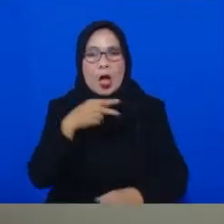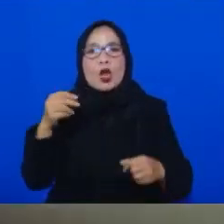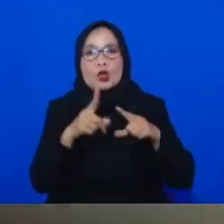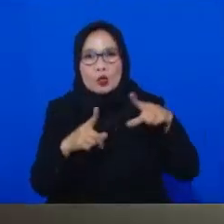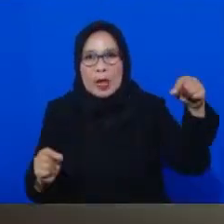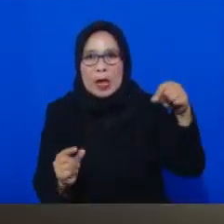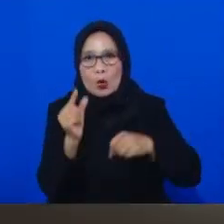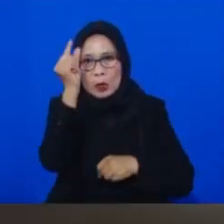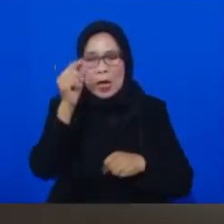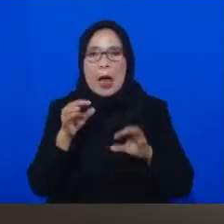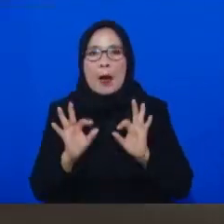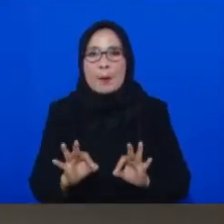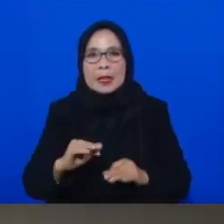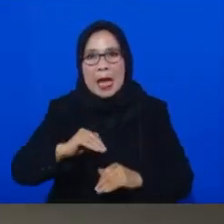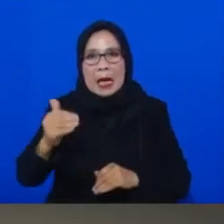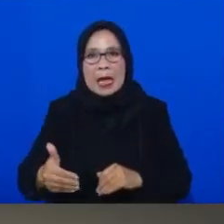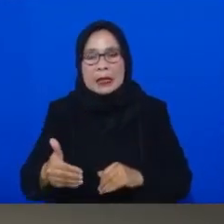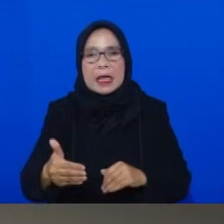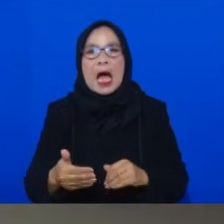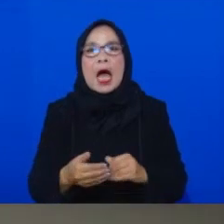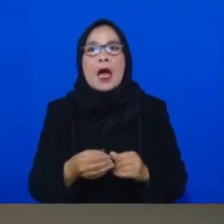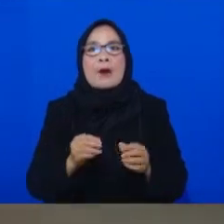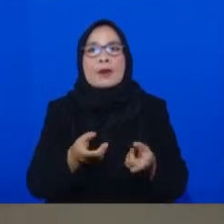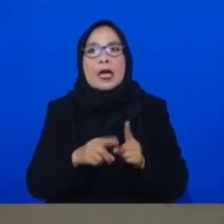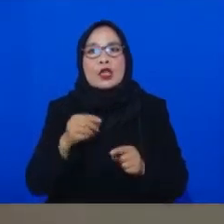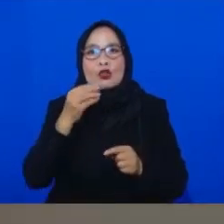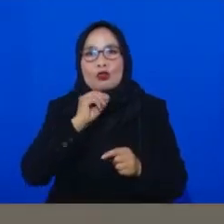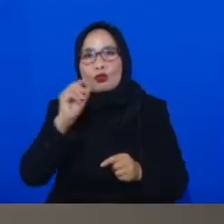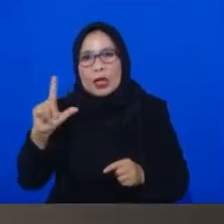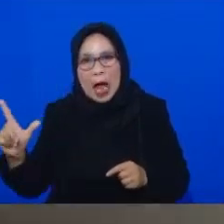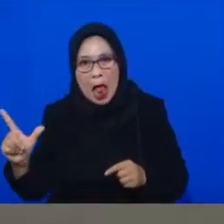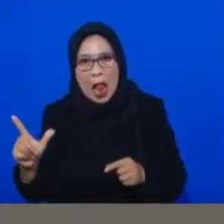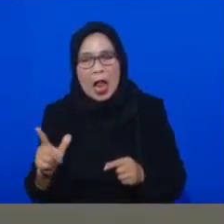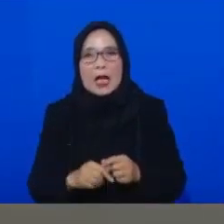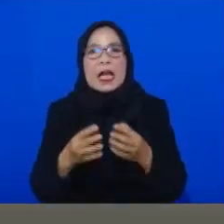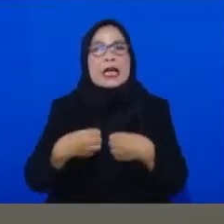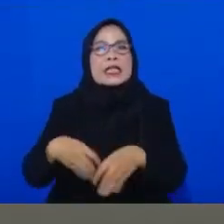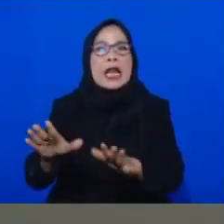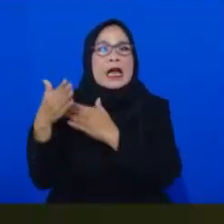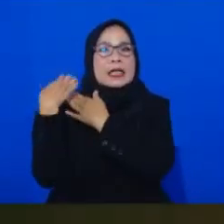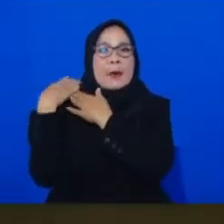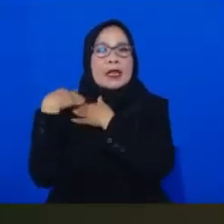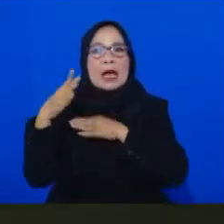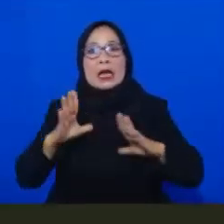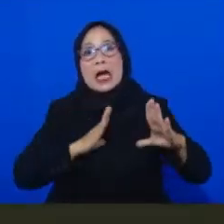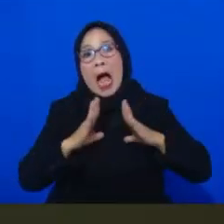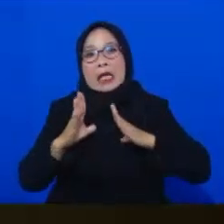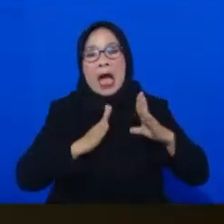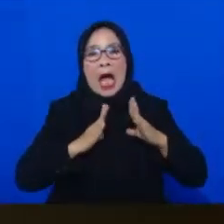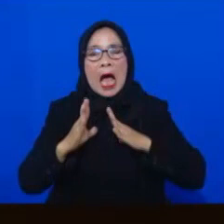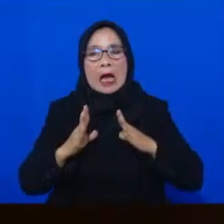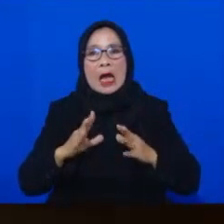penganiayaan yang menjerat putranya menjadi viral di media sosial. Selain kehilangan jabatan, kekayaan AKBP Akhirudin yang